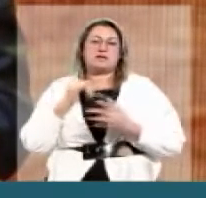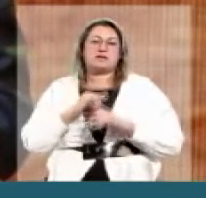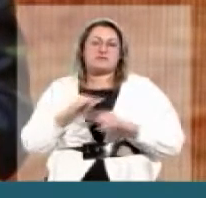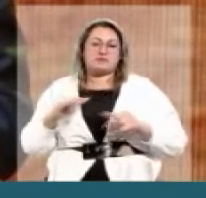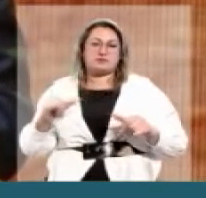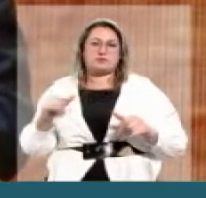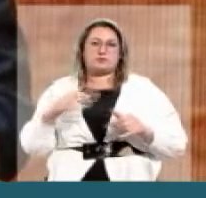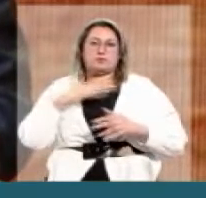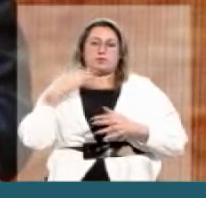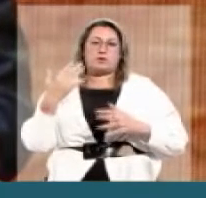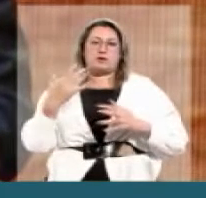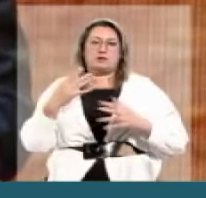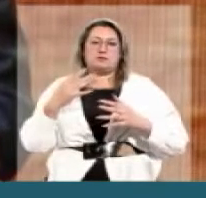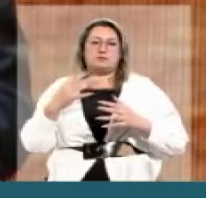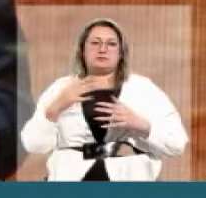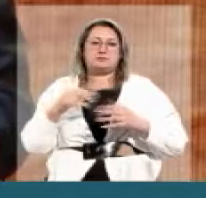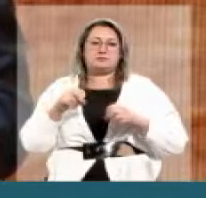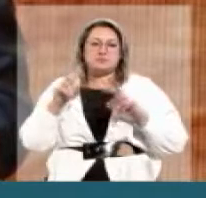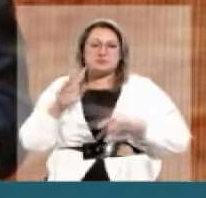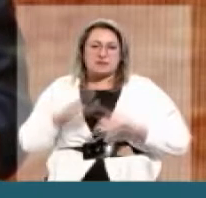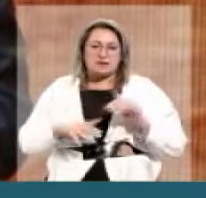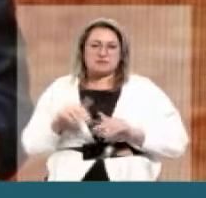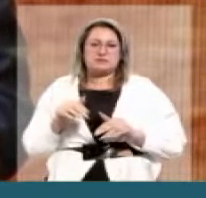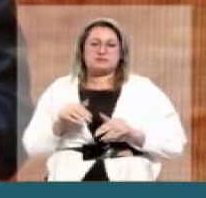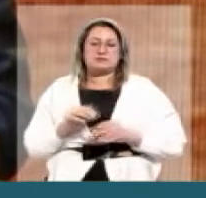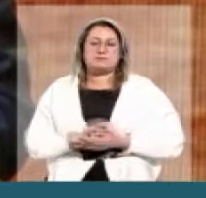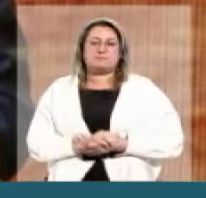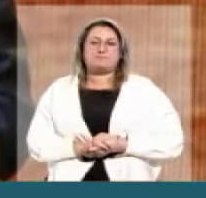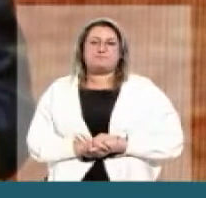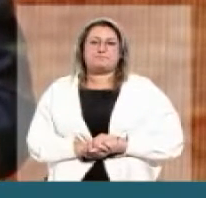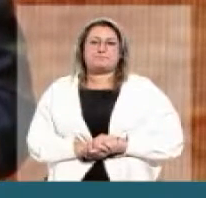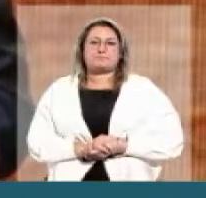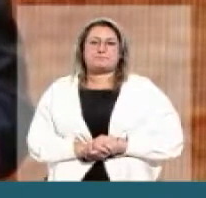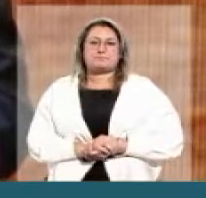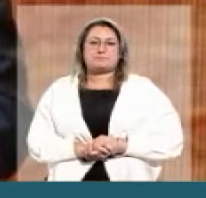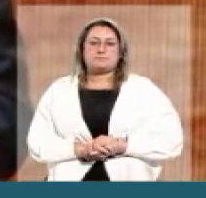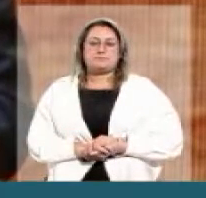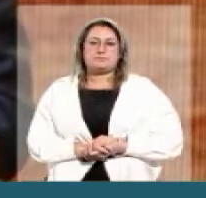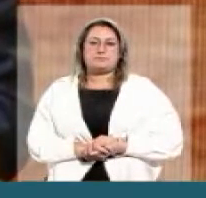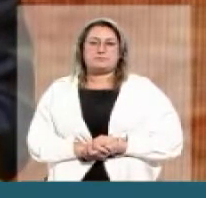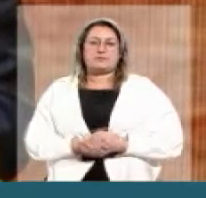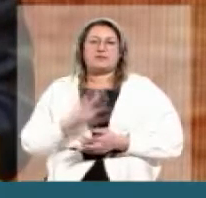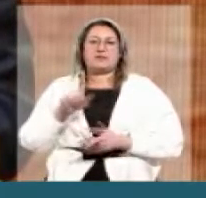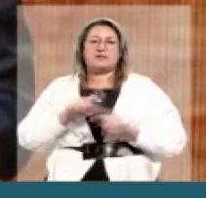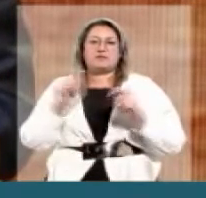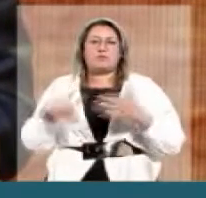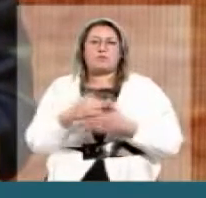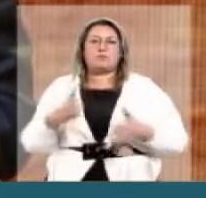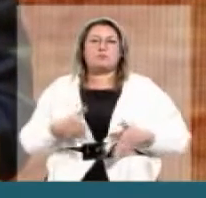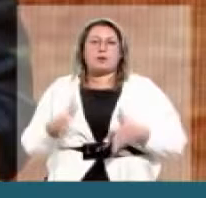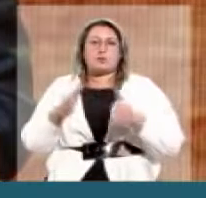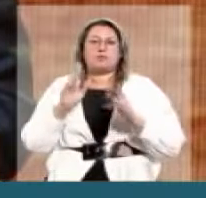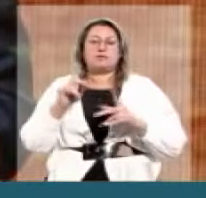сәтте баршаңызға дендеріңізге саулық, отбасыларыңызға амандық, істеріңізге сәттілік тілеймін. Шәкірттеріңіз